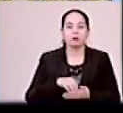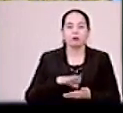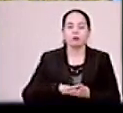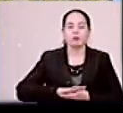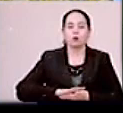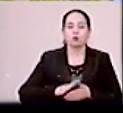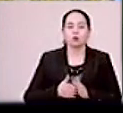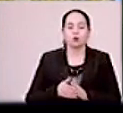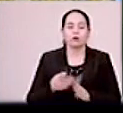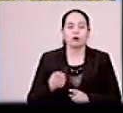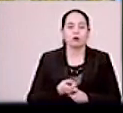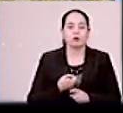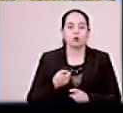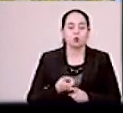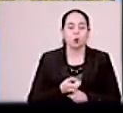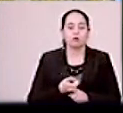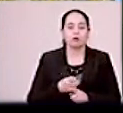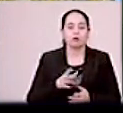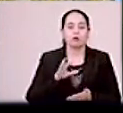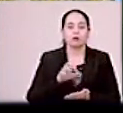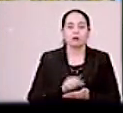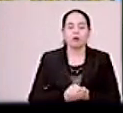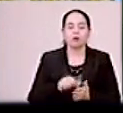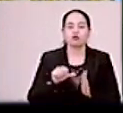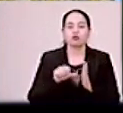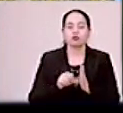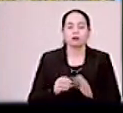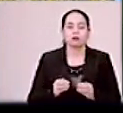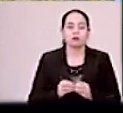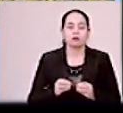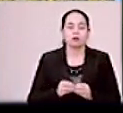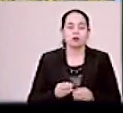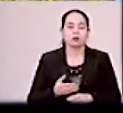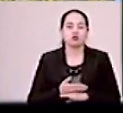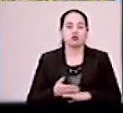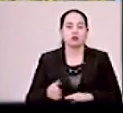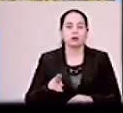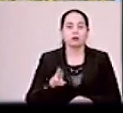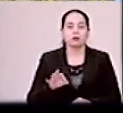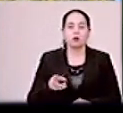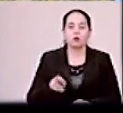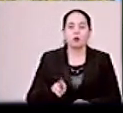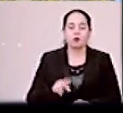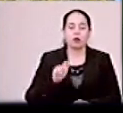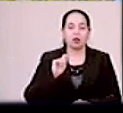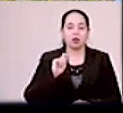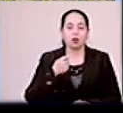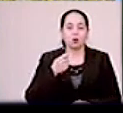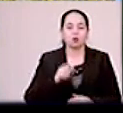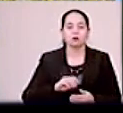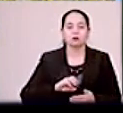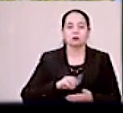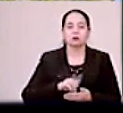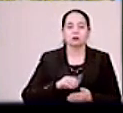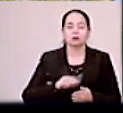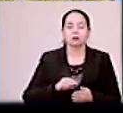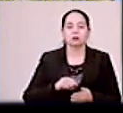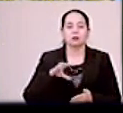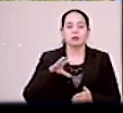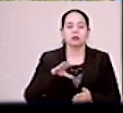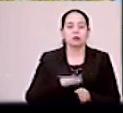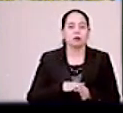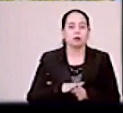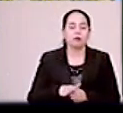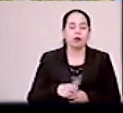условия. Картофель занимает 0,6 части поля. Лук занимает